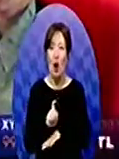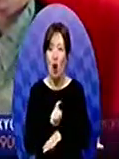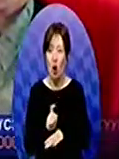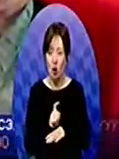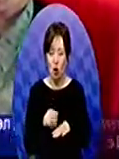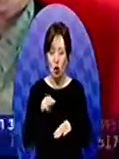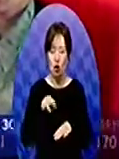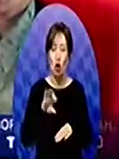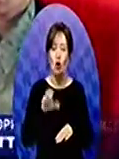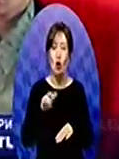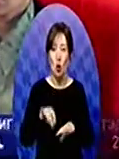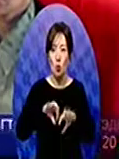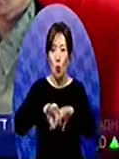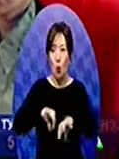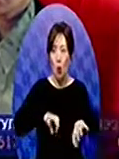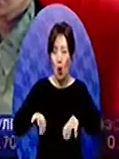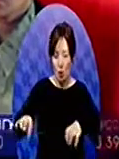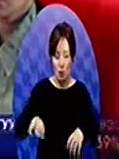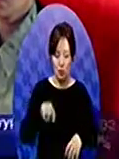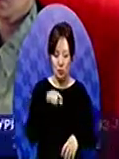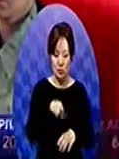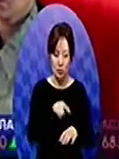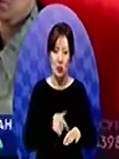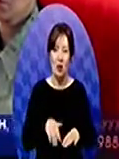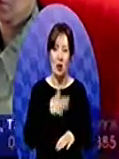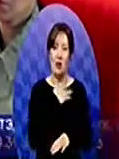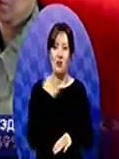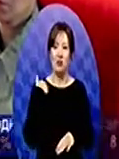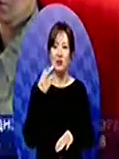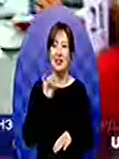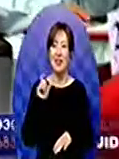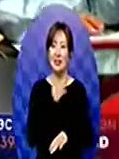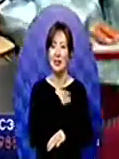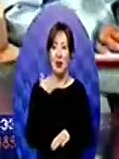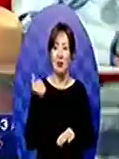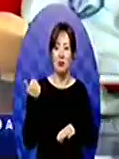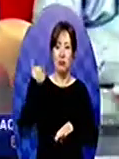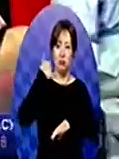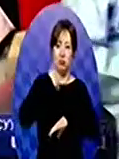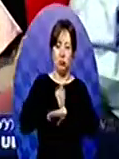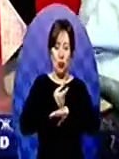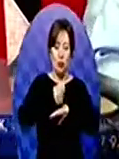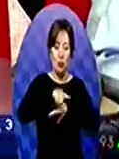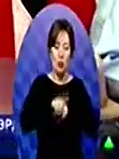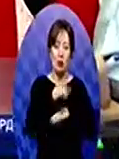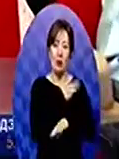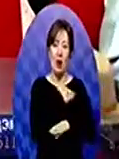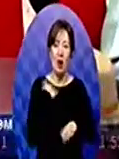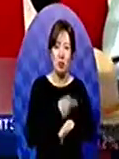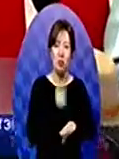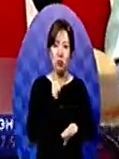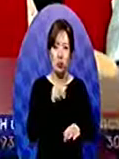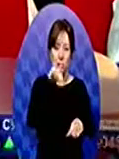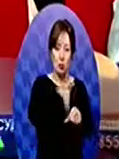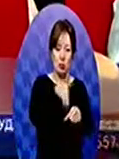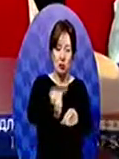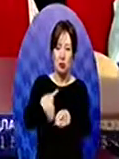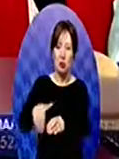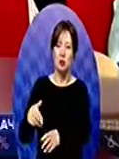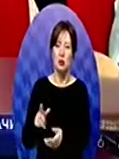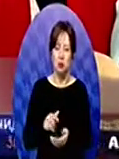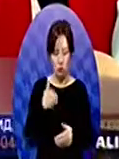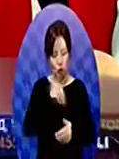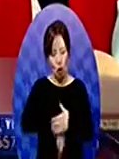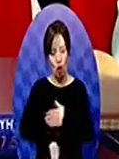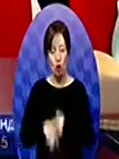засаг даргаыг дээд чатны засаг дарга нь шууд томилдог болох саналыг зөвлөлдөх санал асуулгад оролцогчдод гаргаж хилцүүлэг өргнүүлэхээр